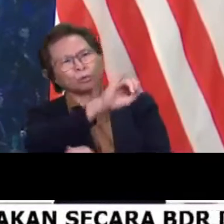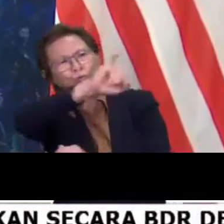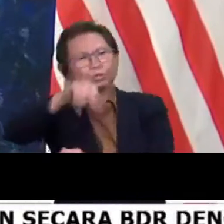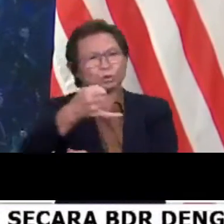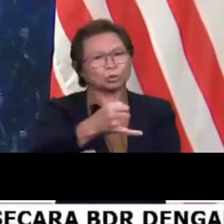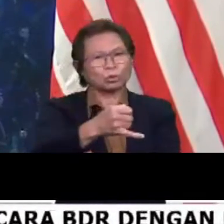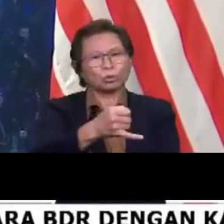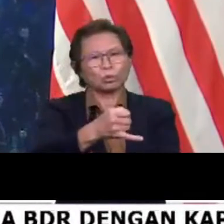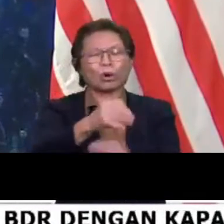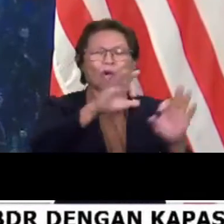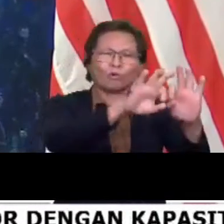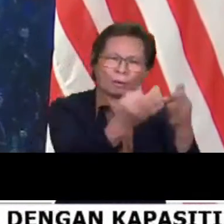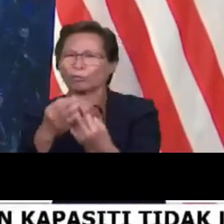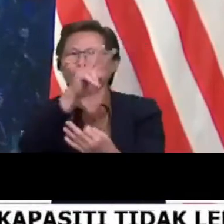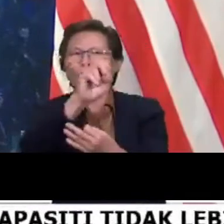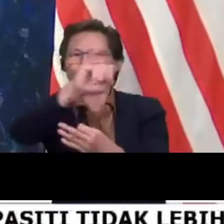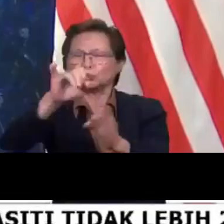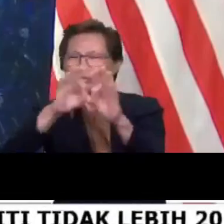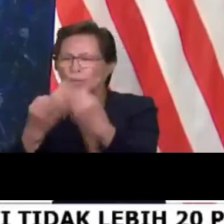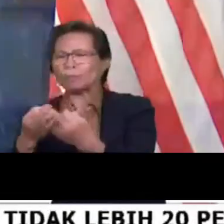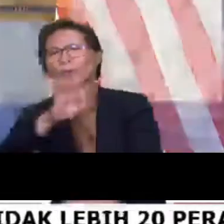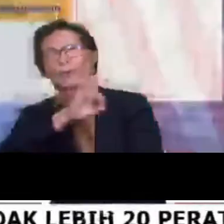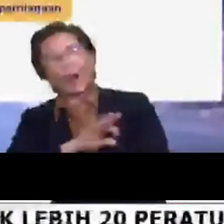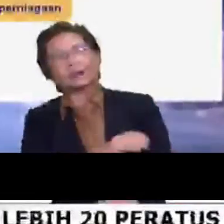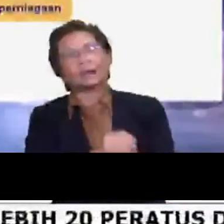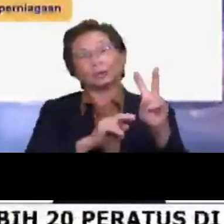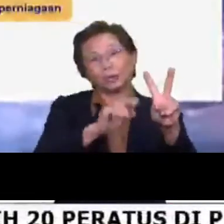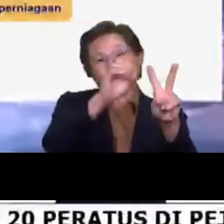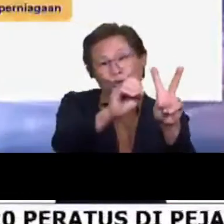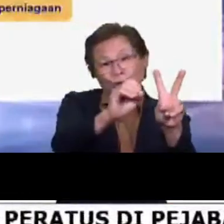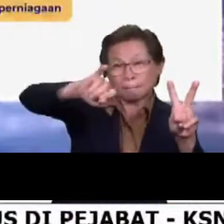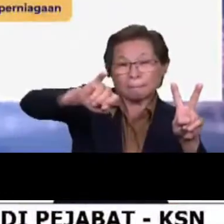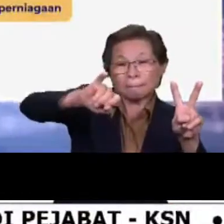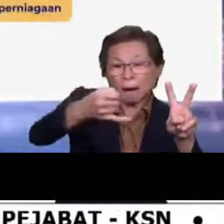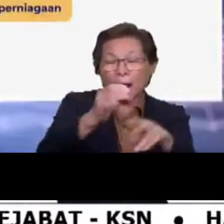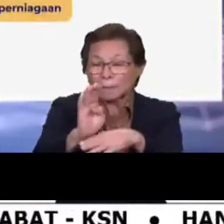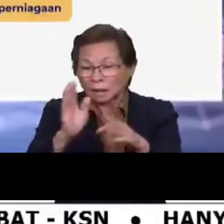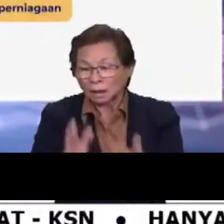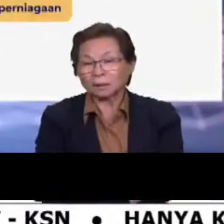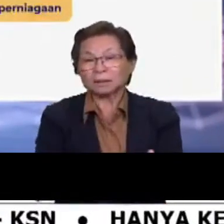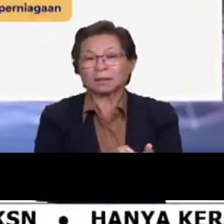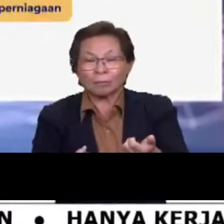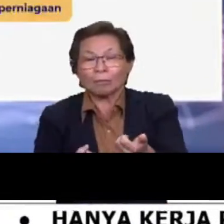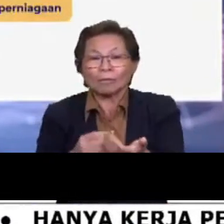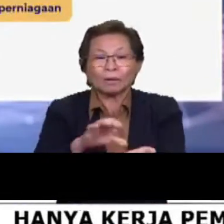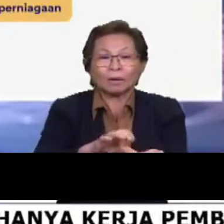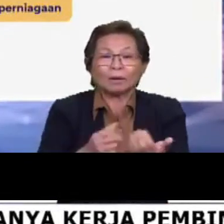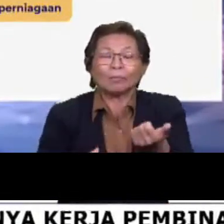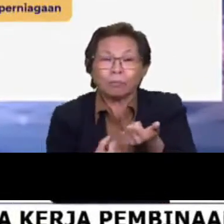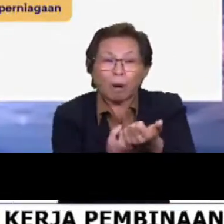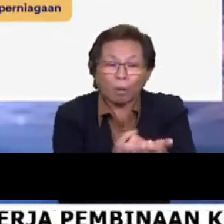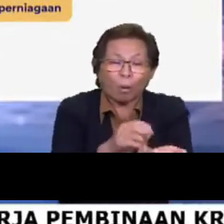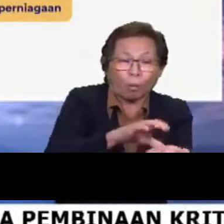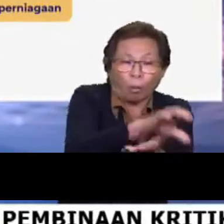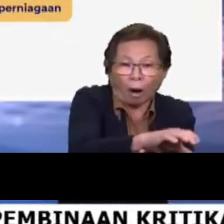juta ahli isi rumah serta lebih daripada 2 juta perniagaan dengan suntikan ekonomi melebihi